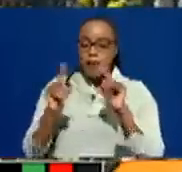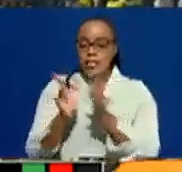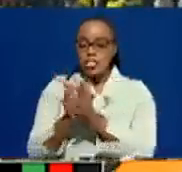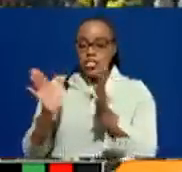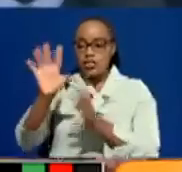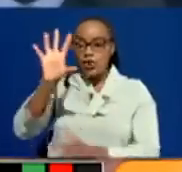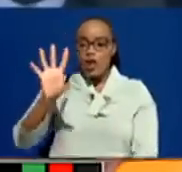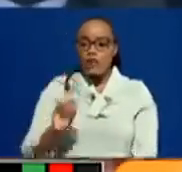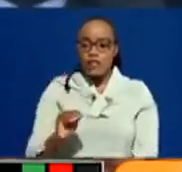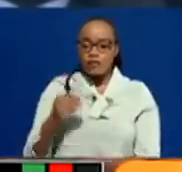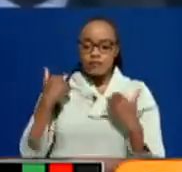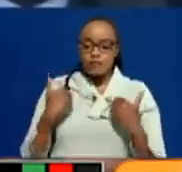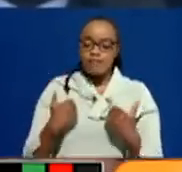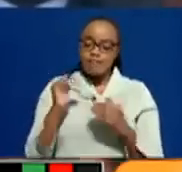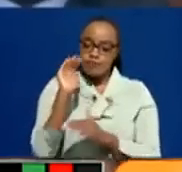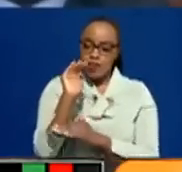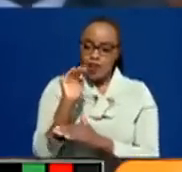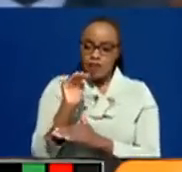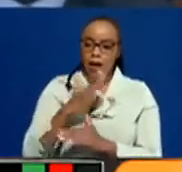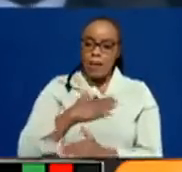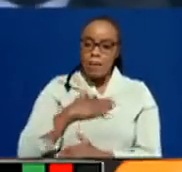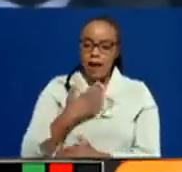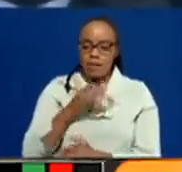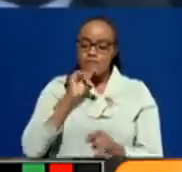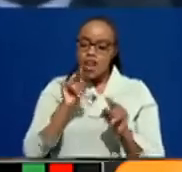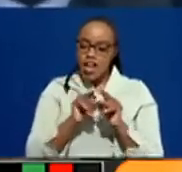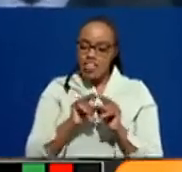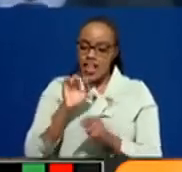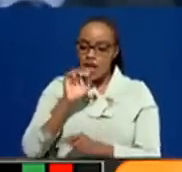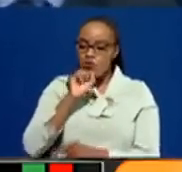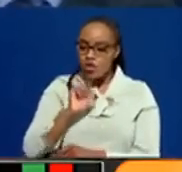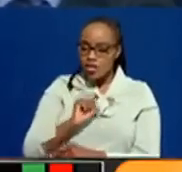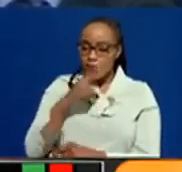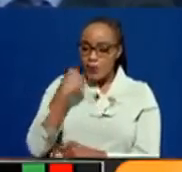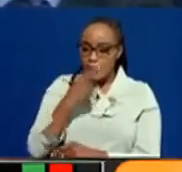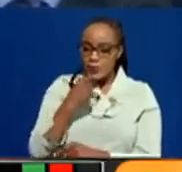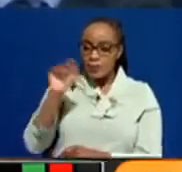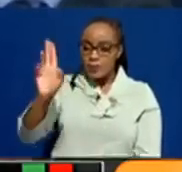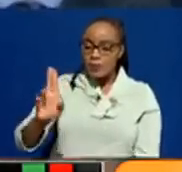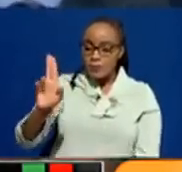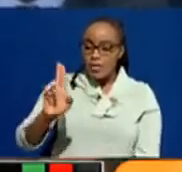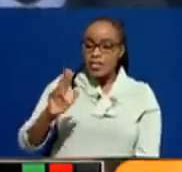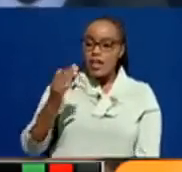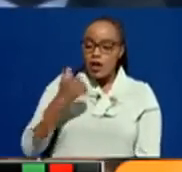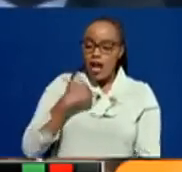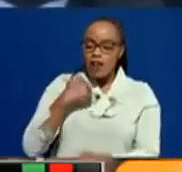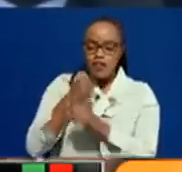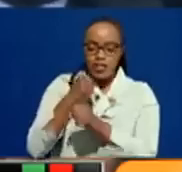Afrika. I have asked my elder brother President Uhuru Kenyatta, who has